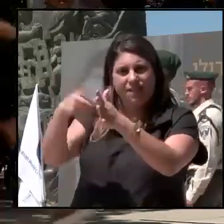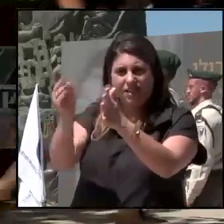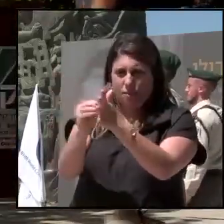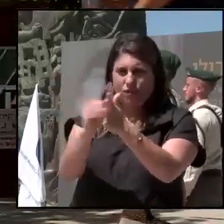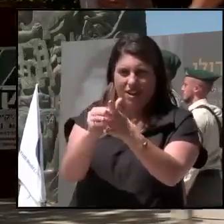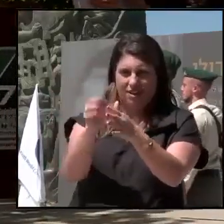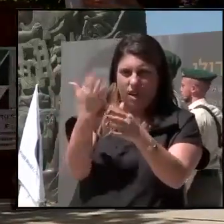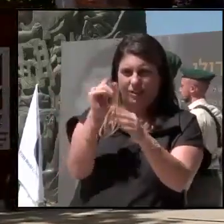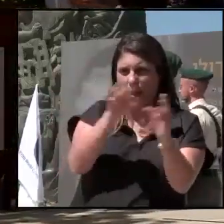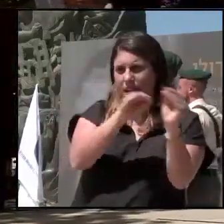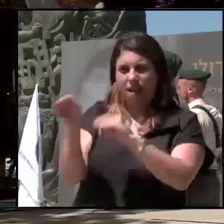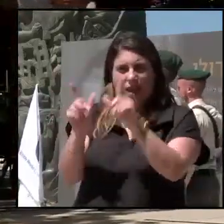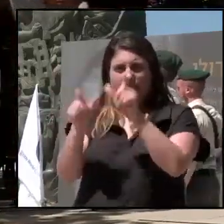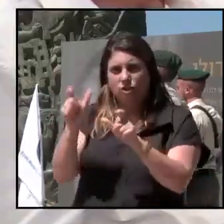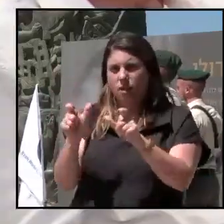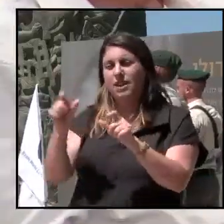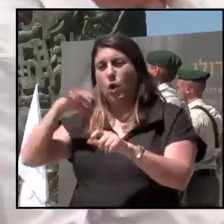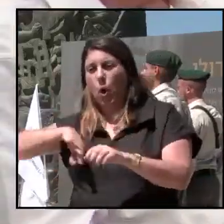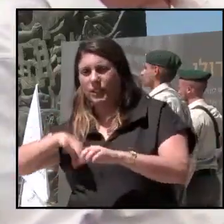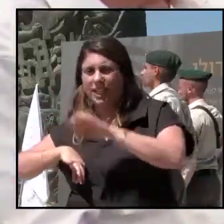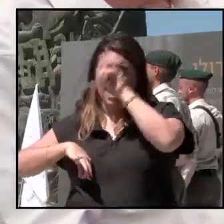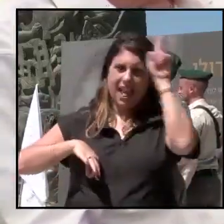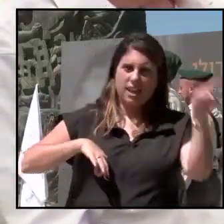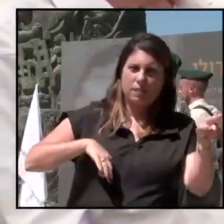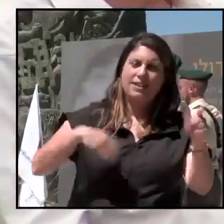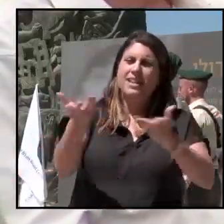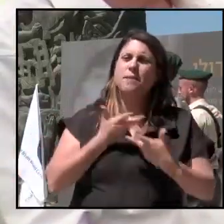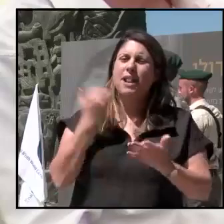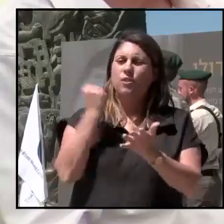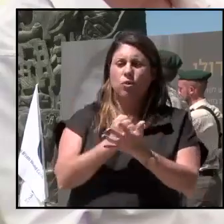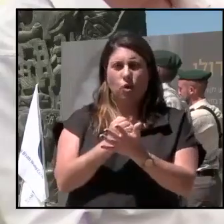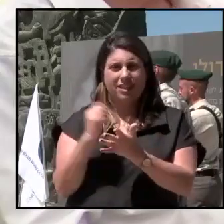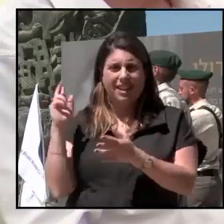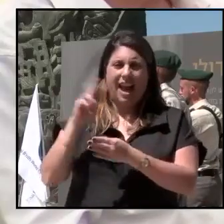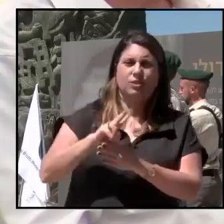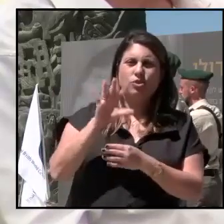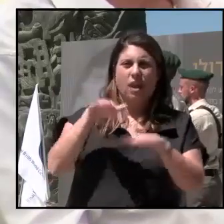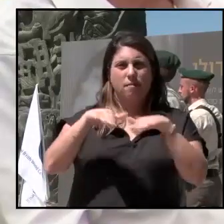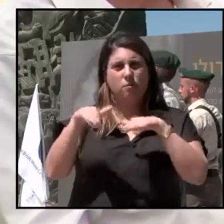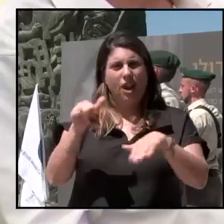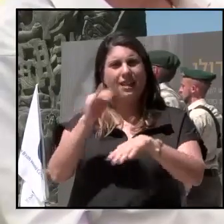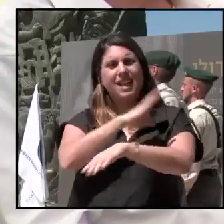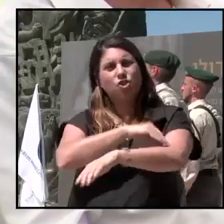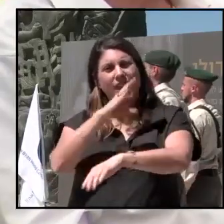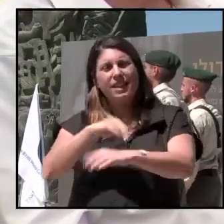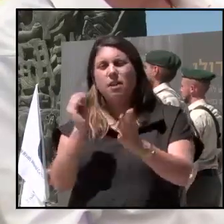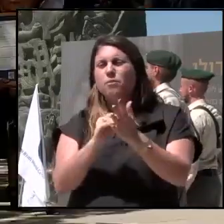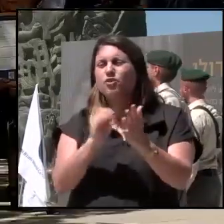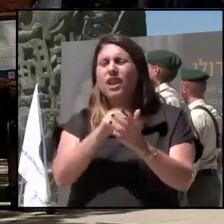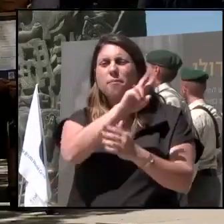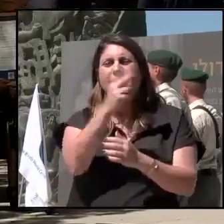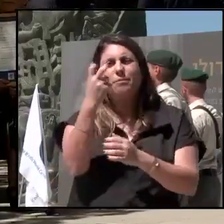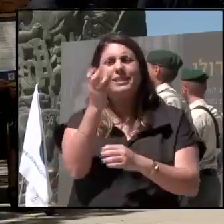לחזית המלחמה בין רוסיה לגרמניה. השיג תעודות חסות של ממשלת שוודיה עבור כל 220 יהודי